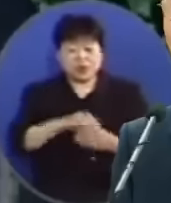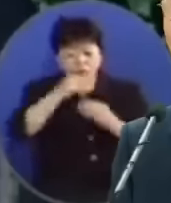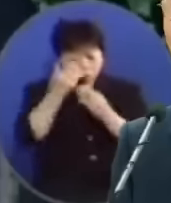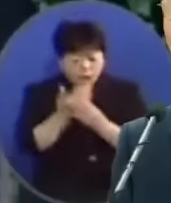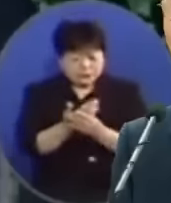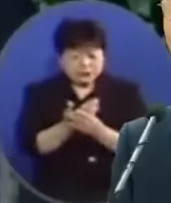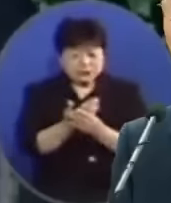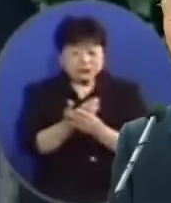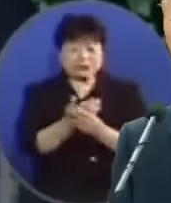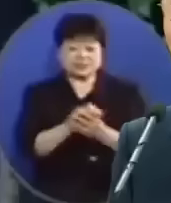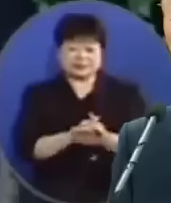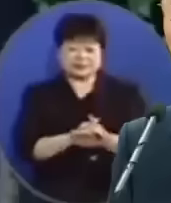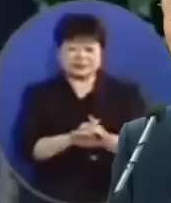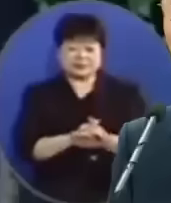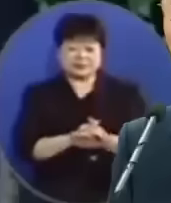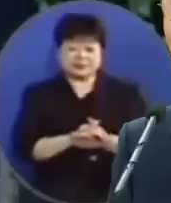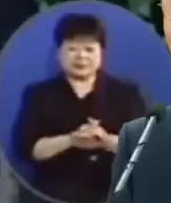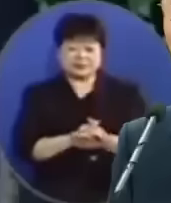완전히 그들은